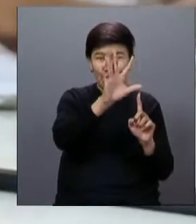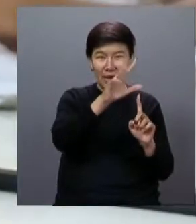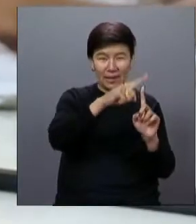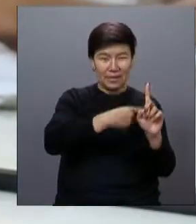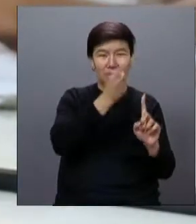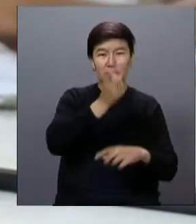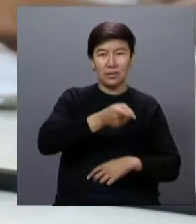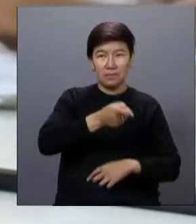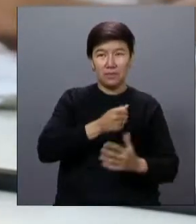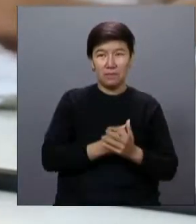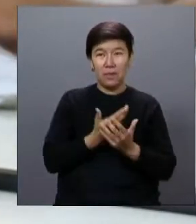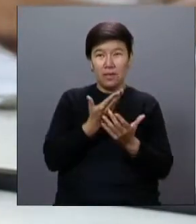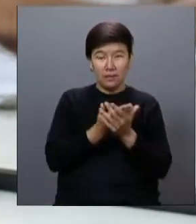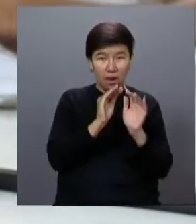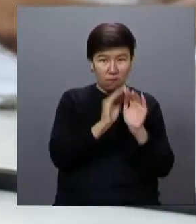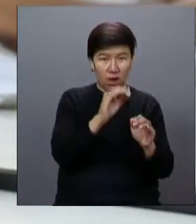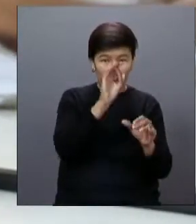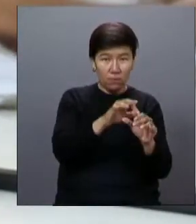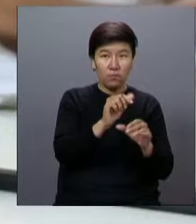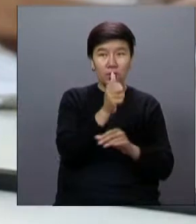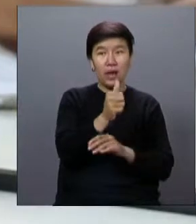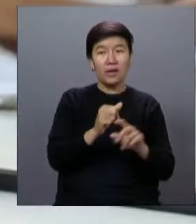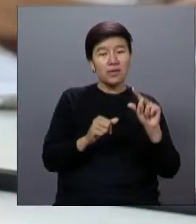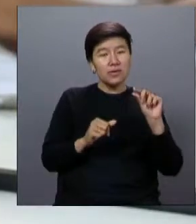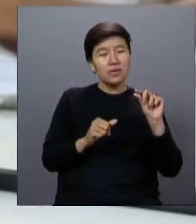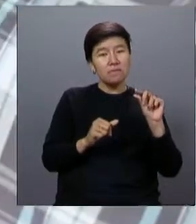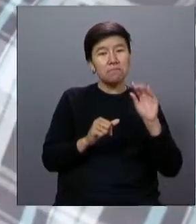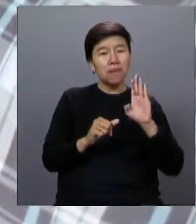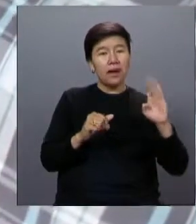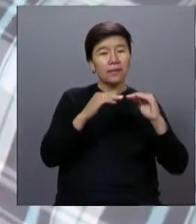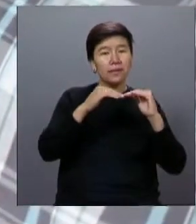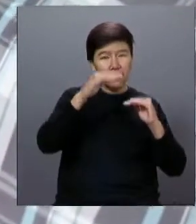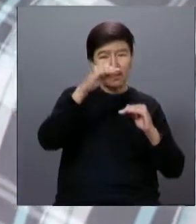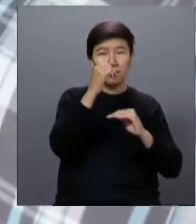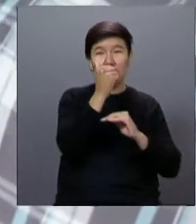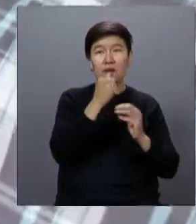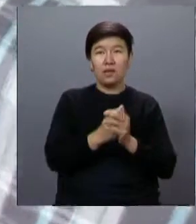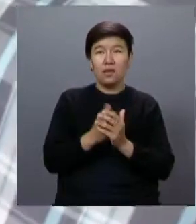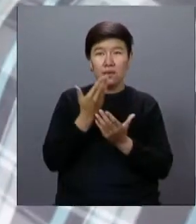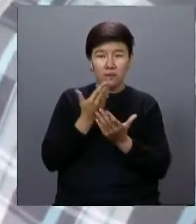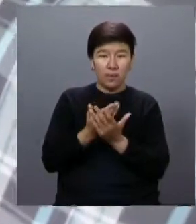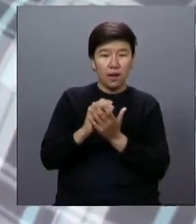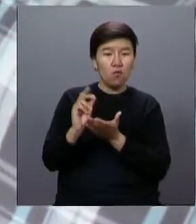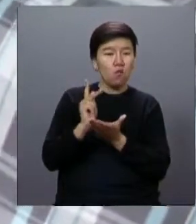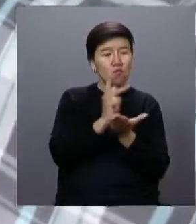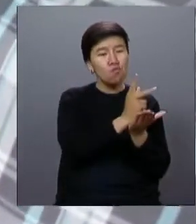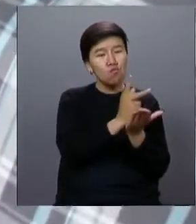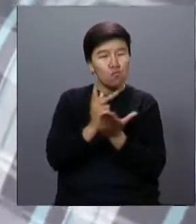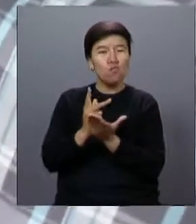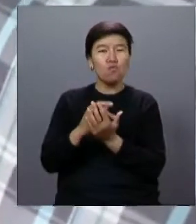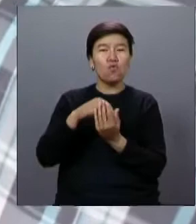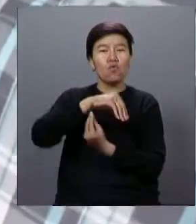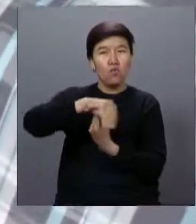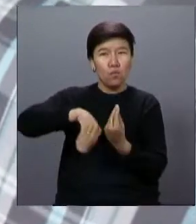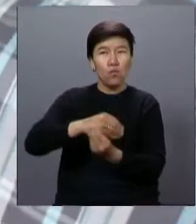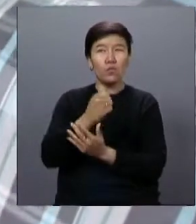ปเพื่อนำเงินส่วนนี้มาช่วยเหลือซึ่งกันและกันภายในหมู่บ้านแสลงพันธุ์โดยการปล่อยให้สมาชิกกลุ่มสัจจะออมทรัพย์กู้ยืมโดยไม่มีหลัก